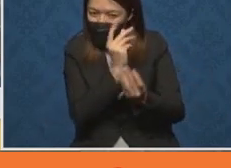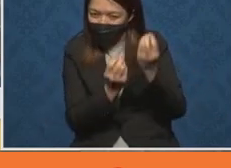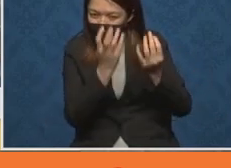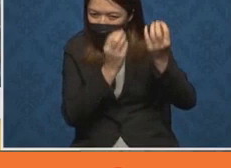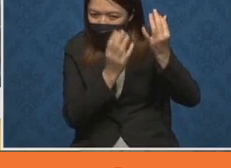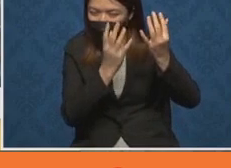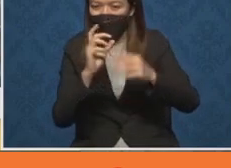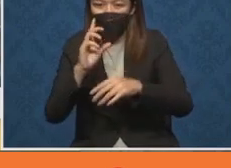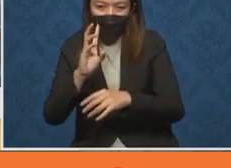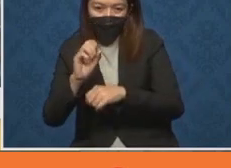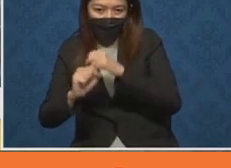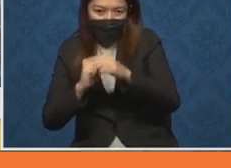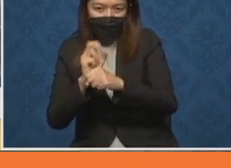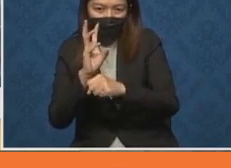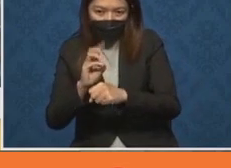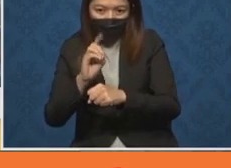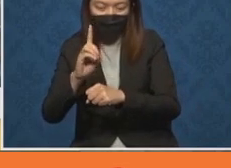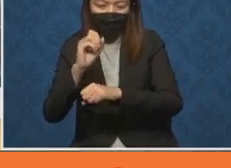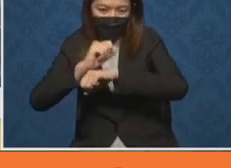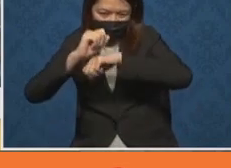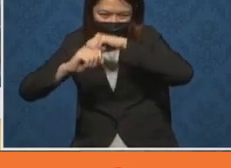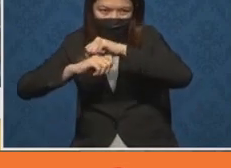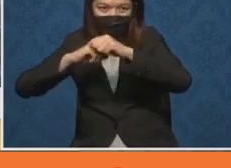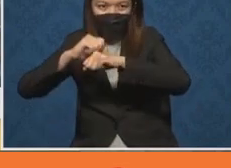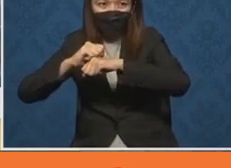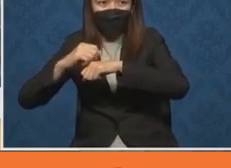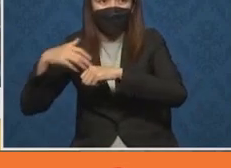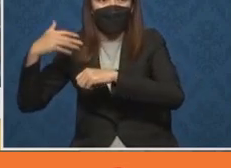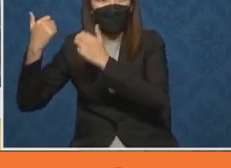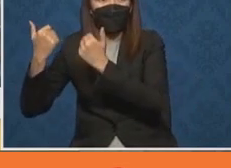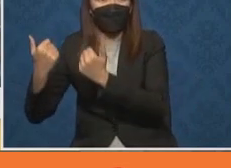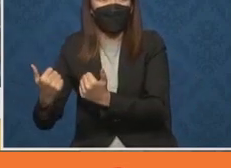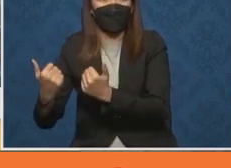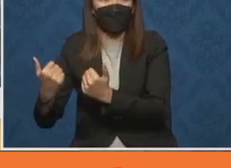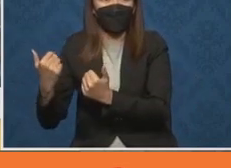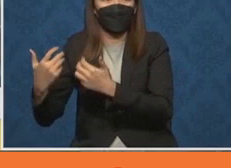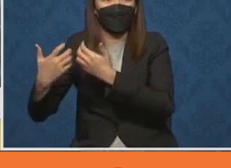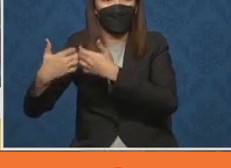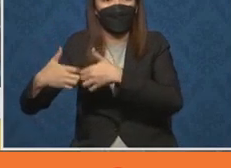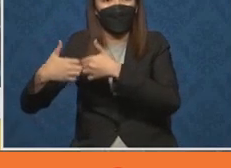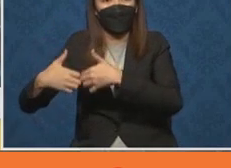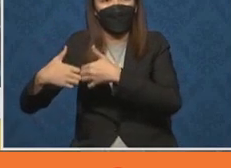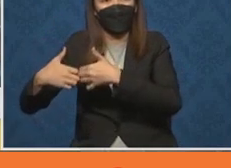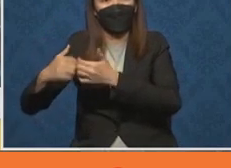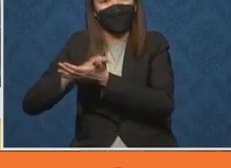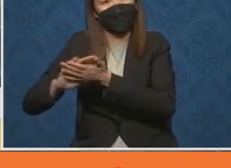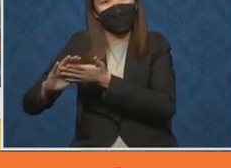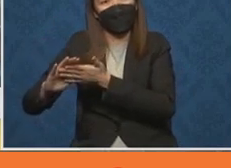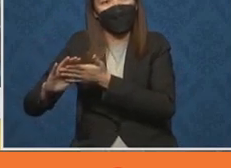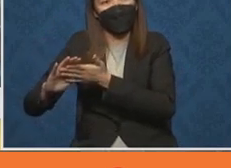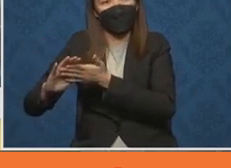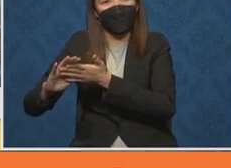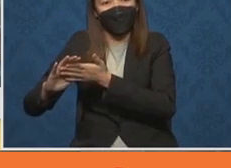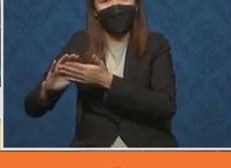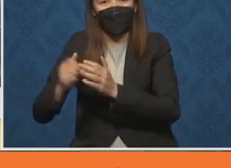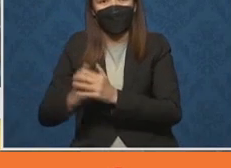เริ่มมีการก่อสรางปจจุบันครับ โรงงานแล้วเสรจเรบร้อยทั้ท